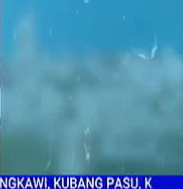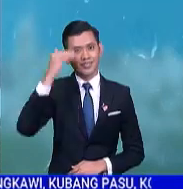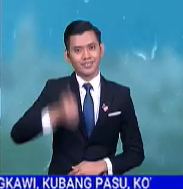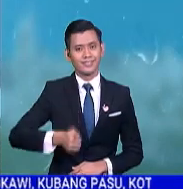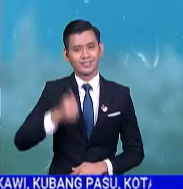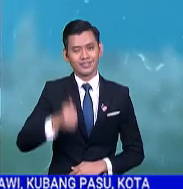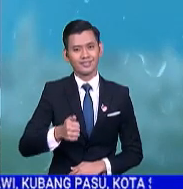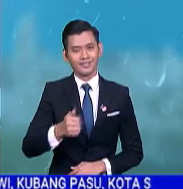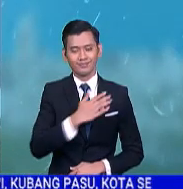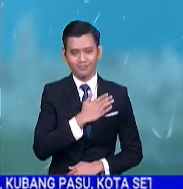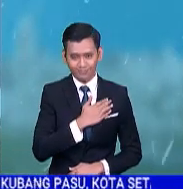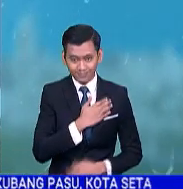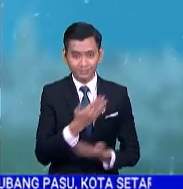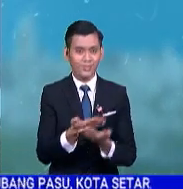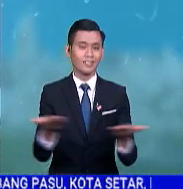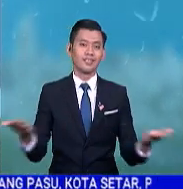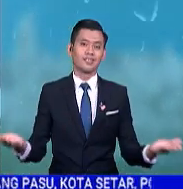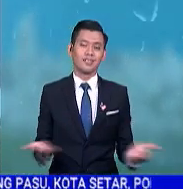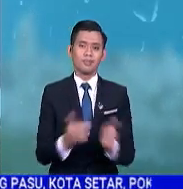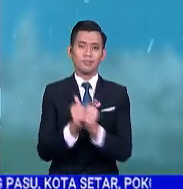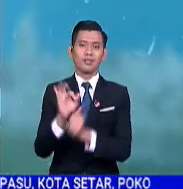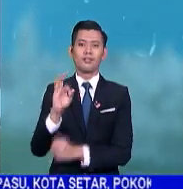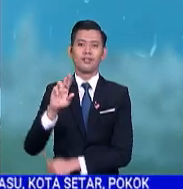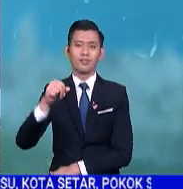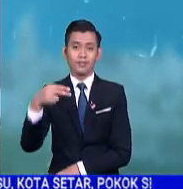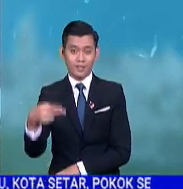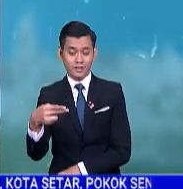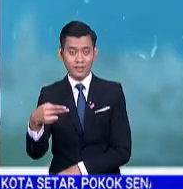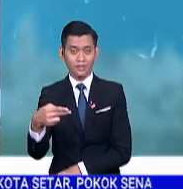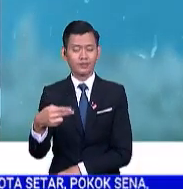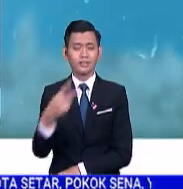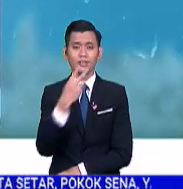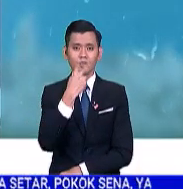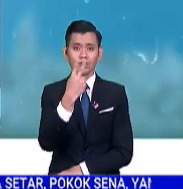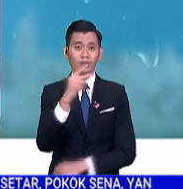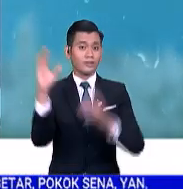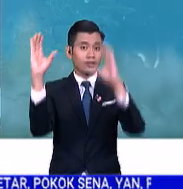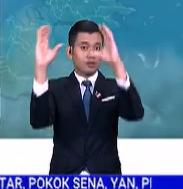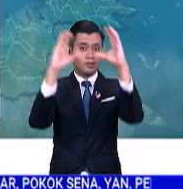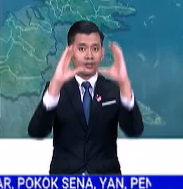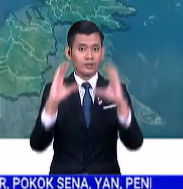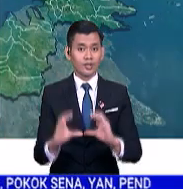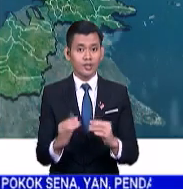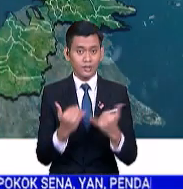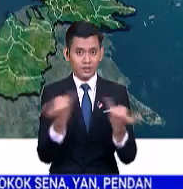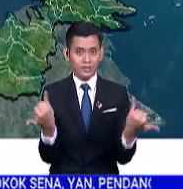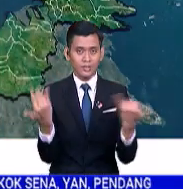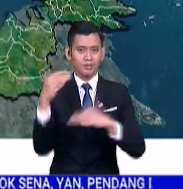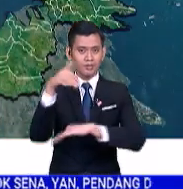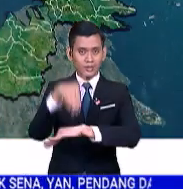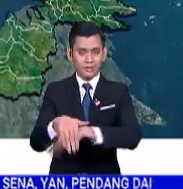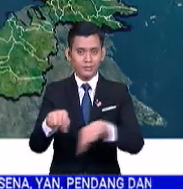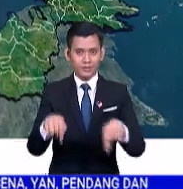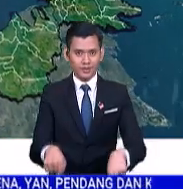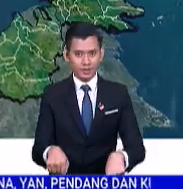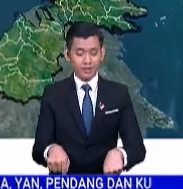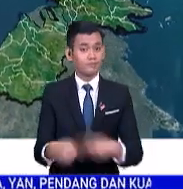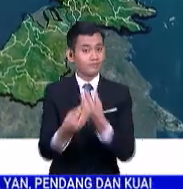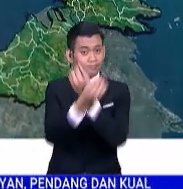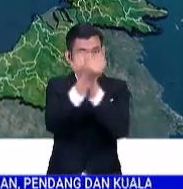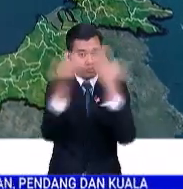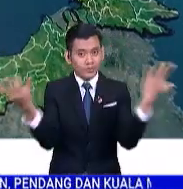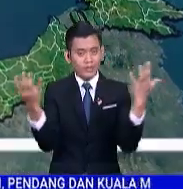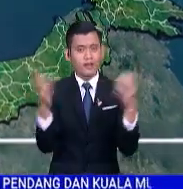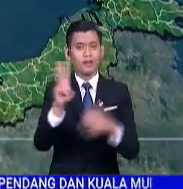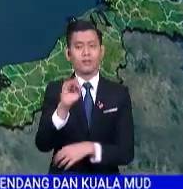Assalamualaikum dan salam hormat bersama saya Farah Halim dari Map Malaysia untuk melihat perkembangan cuaca pada malam ini. Untuk makluman semua,